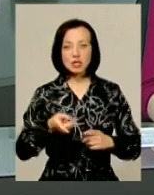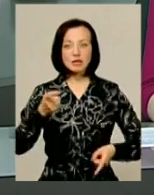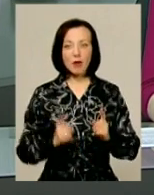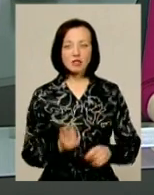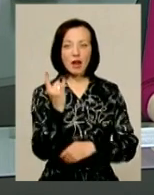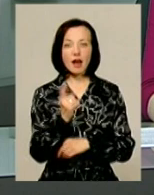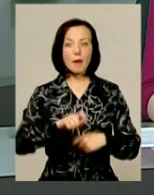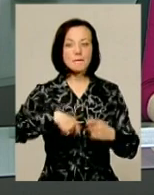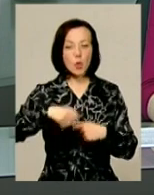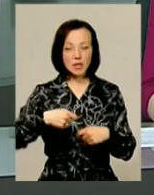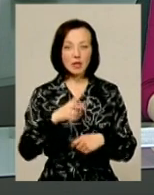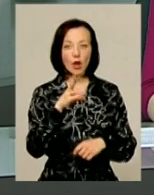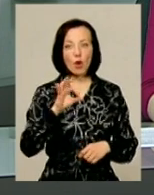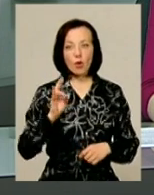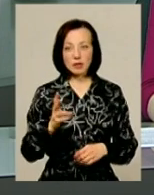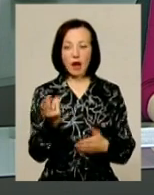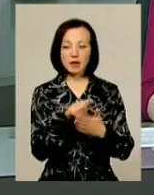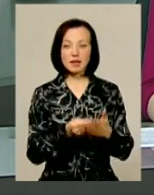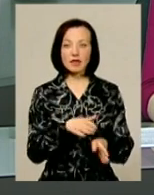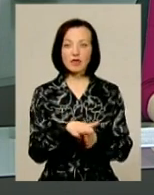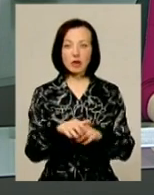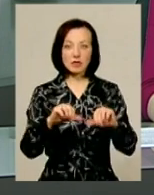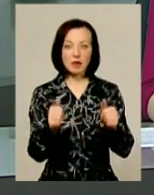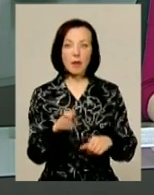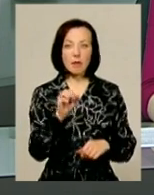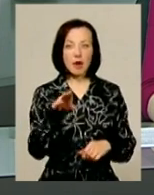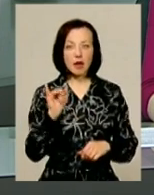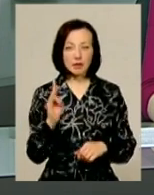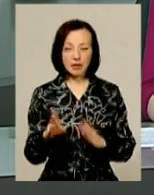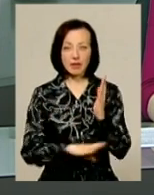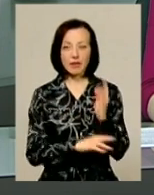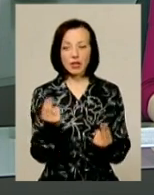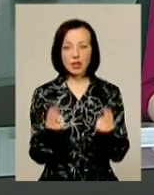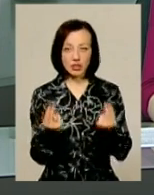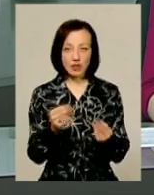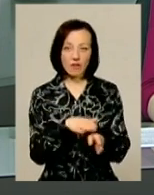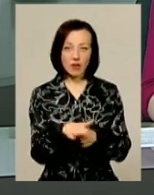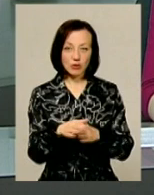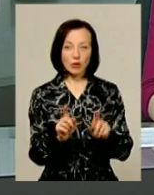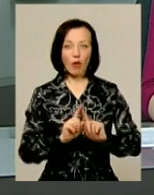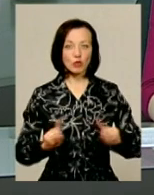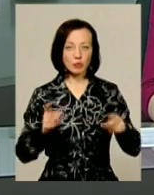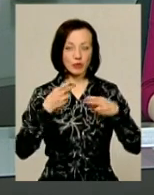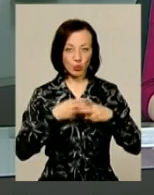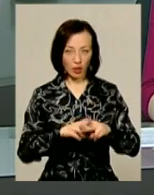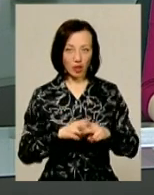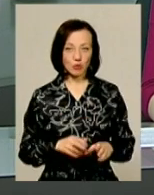справжні ляльки-мотанки із льону. Картини виконані у стилі батик, дерев'яні іграшки виконані за особливою